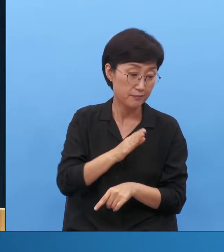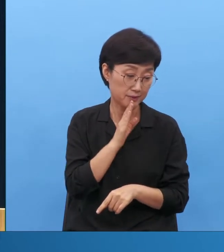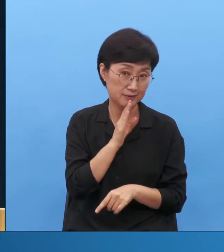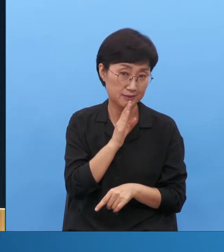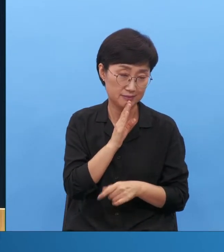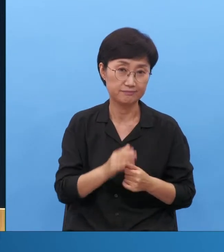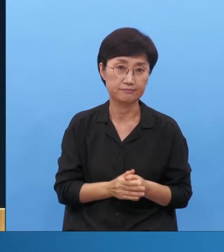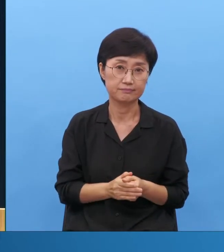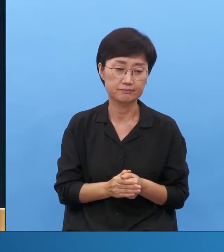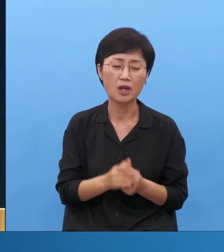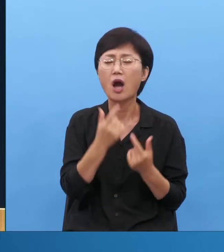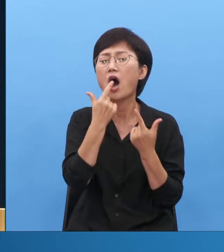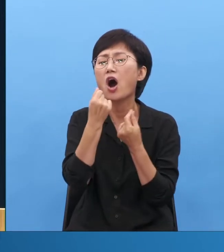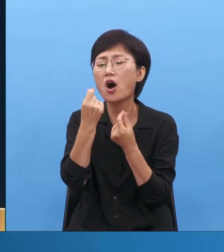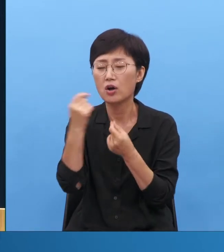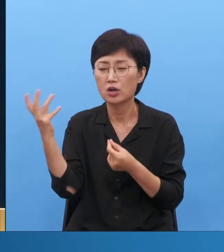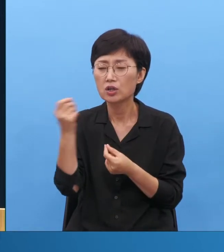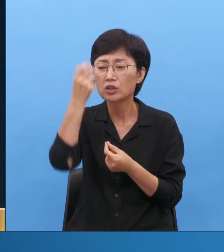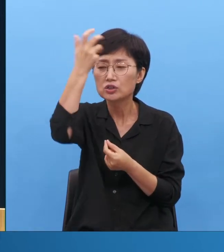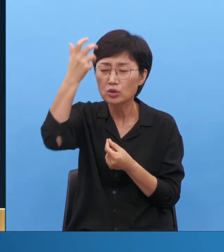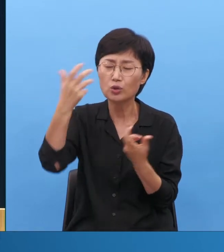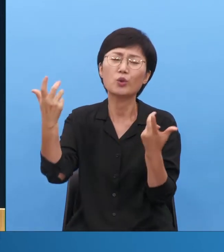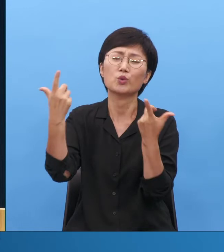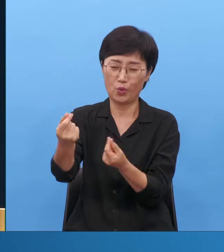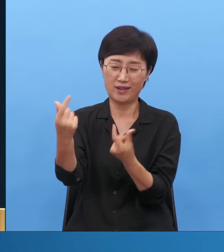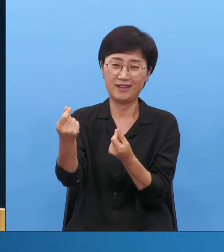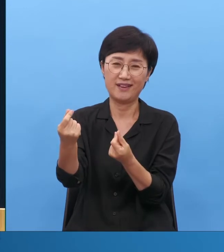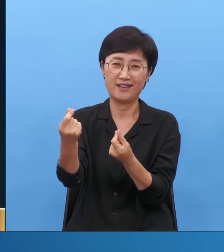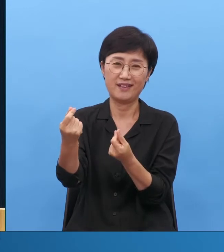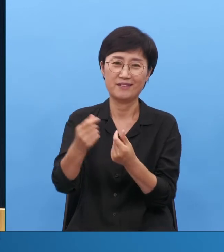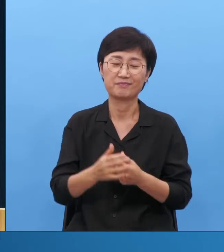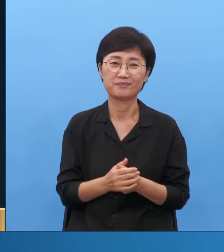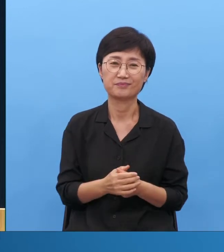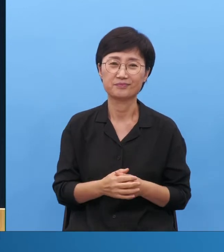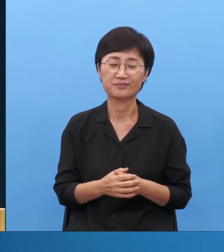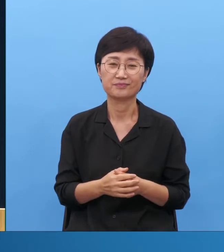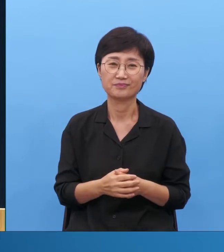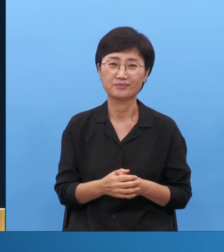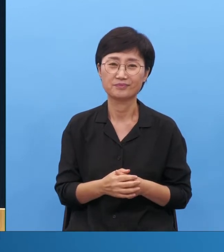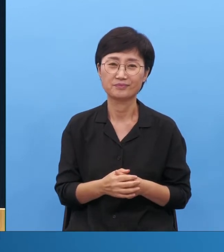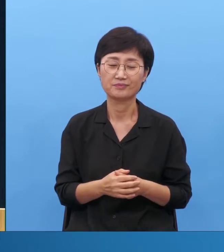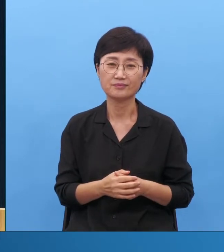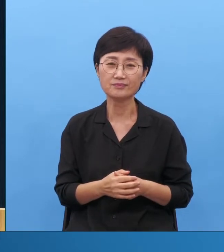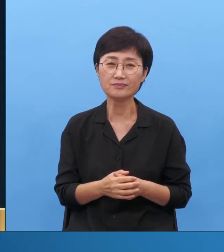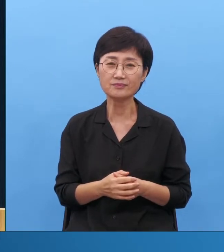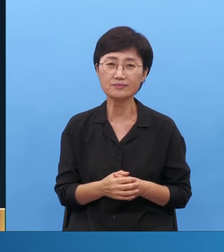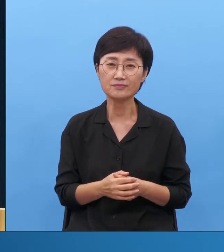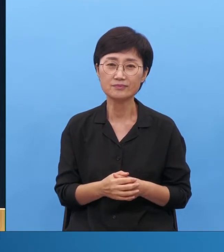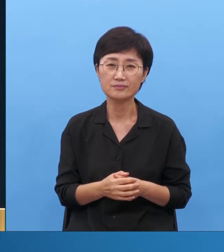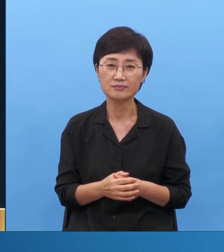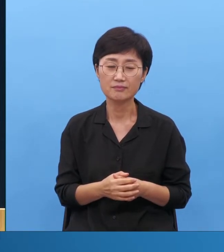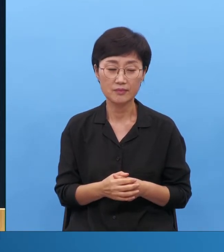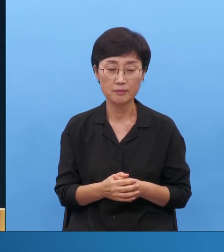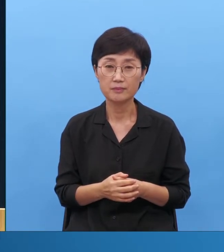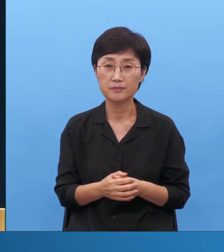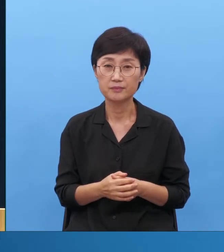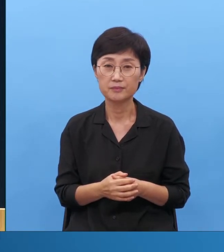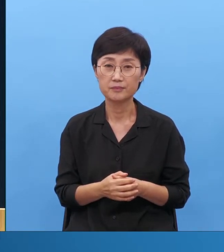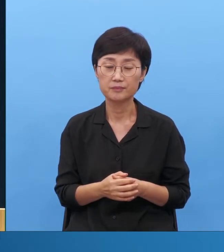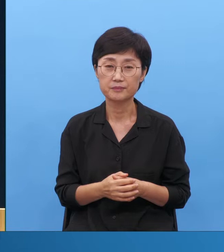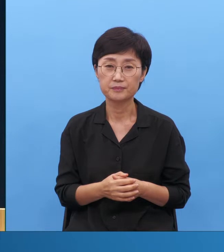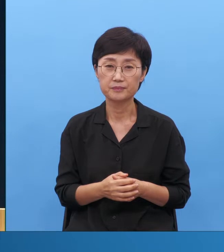sound. 성령이 그러하니라. And he also says this is how what it is with everyone who is born of the Spirit. 그럼 예수님께서요.